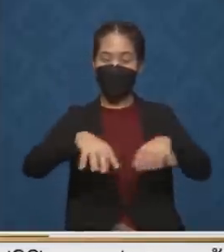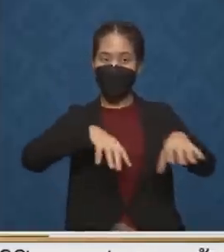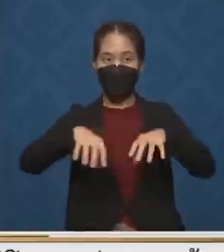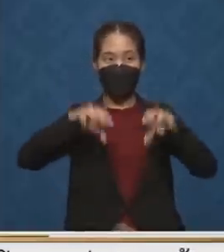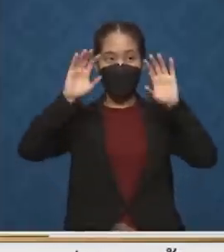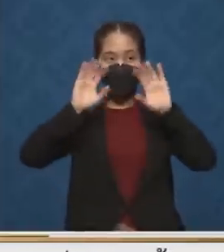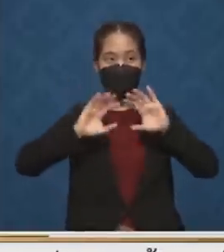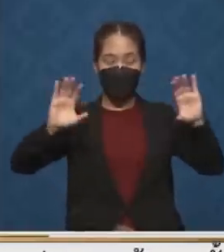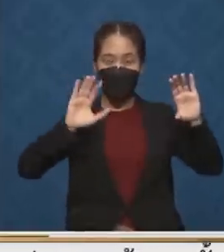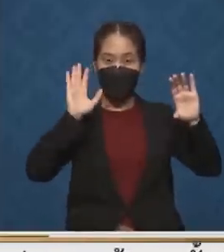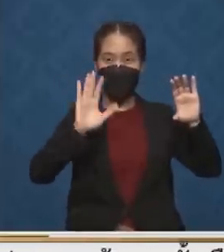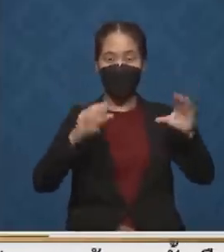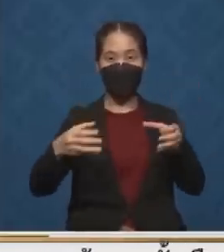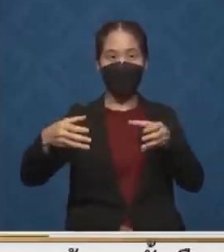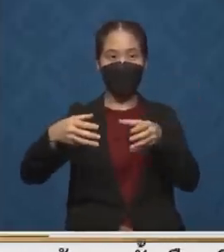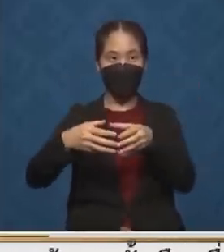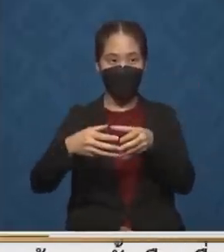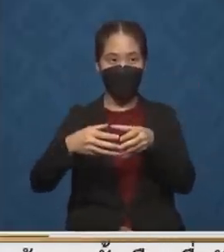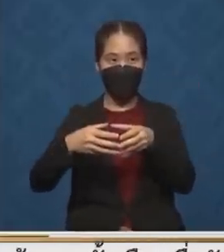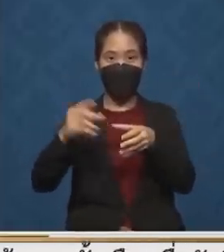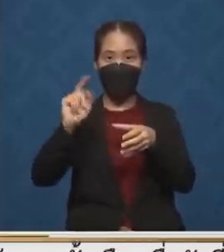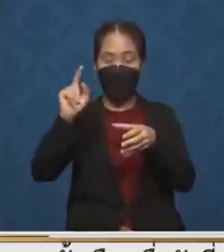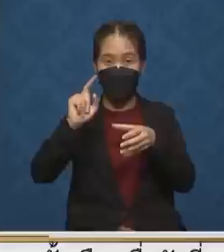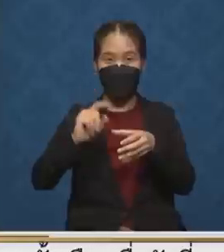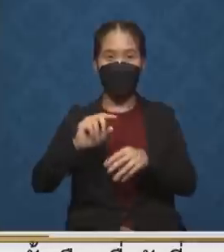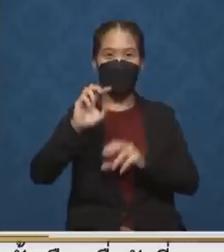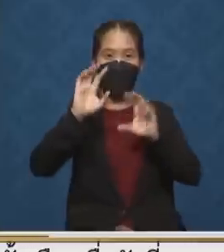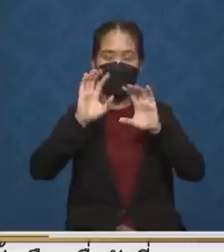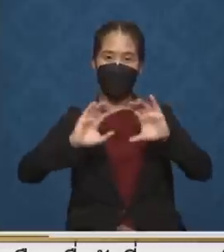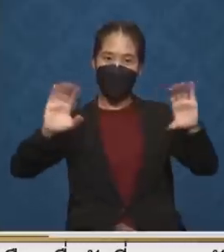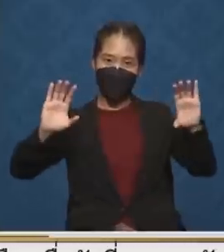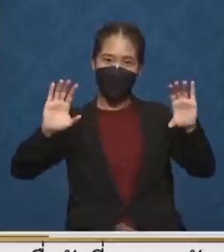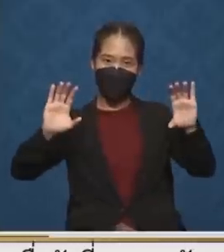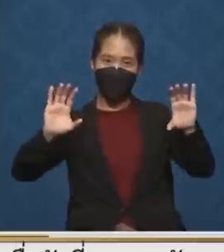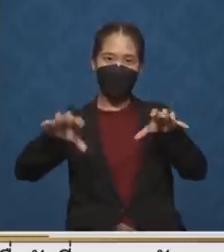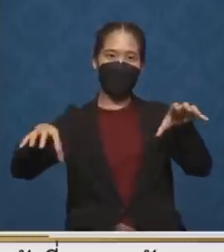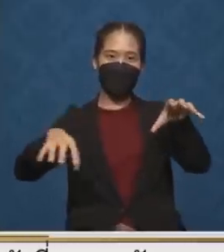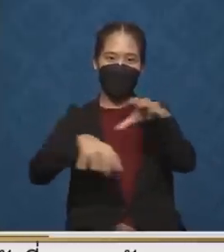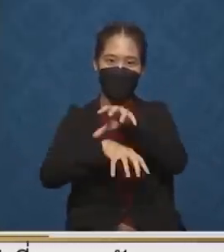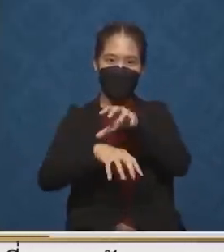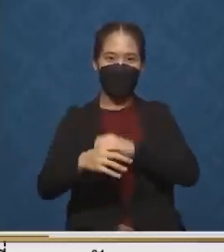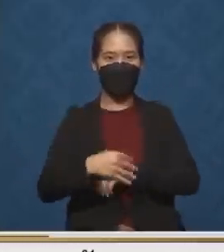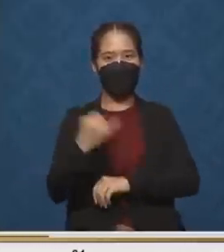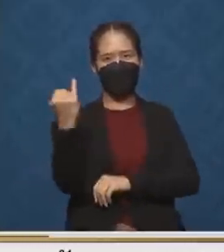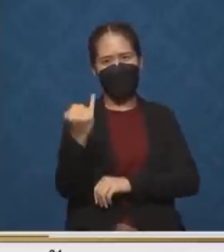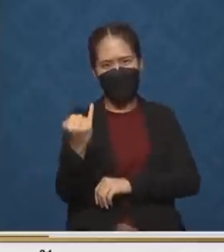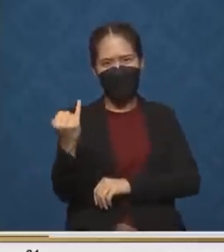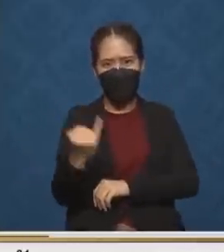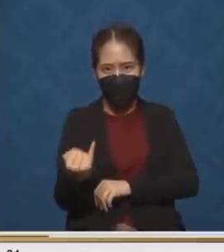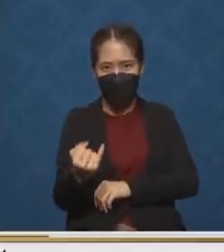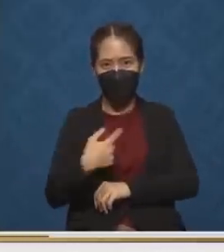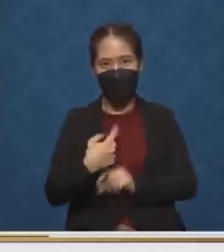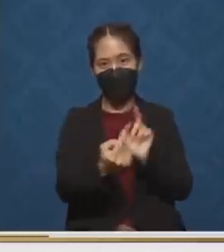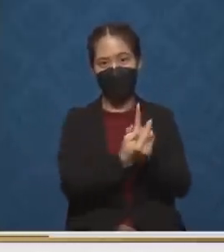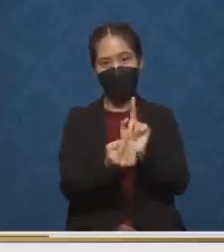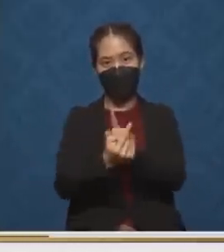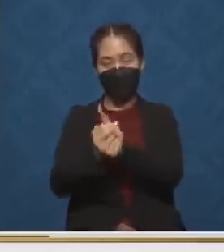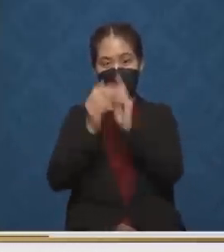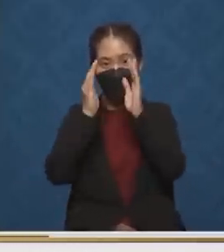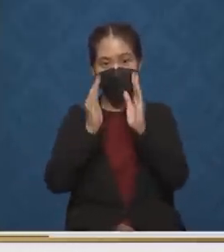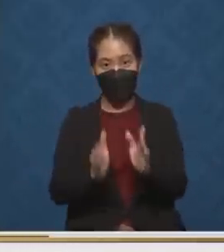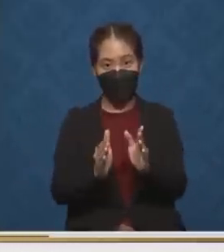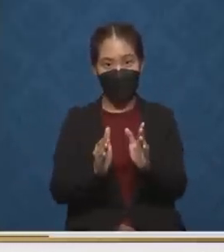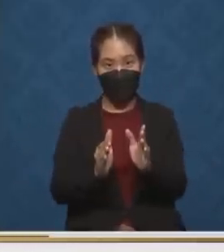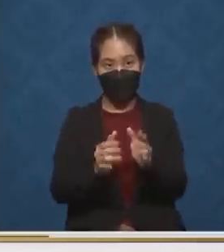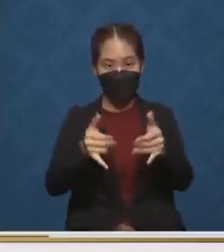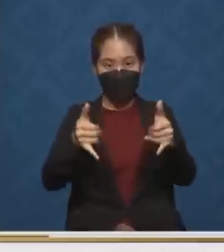รชการของหน่วยงานล่ะทพาลกิจที่เรีกว่า เร็วซ้อนเร็วเรายังพบคนซ้อนคน